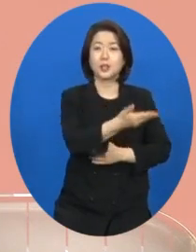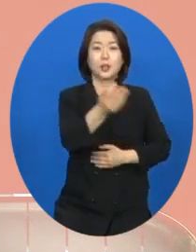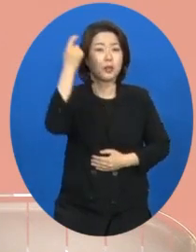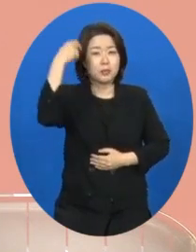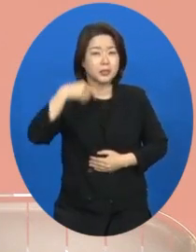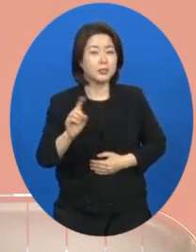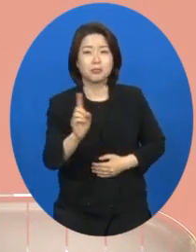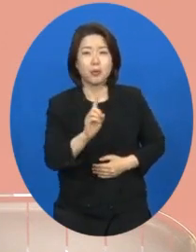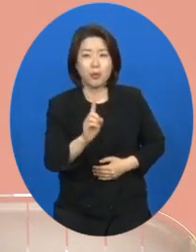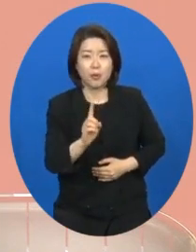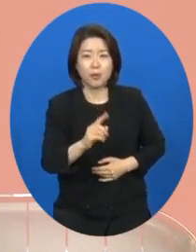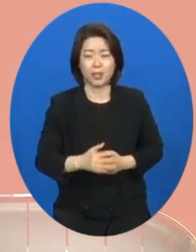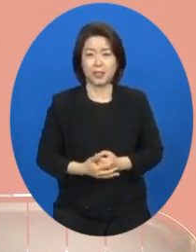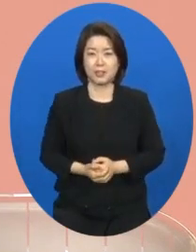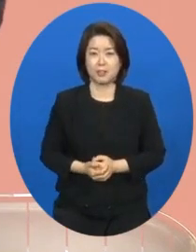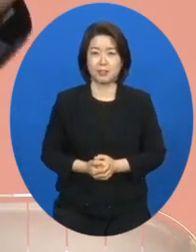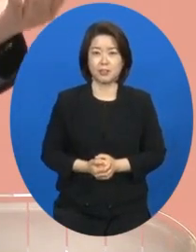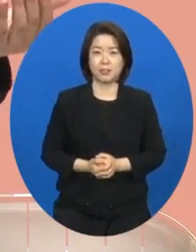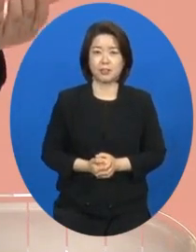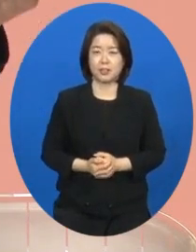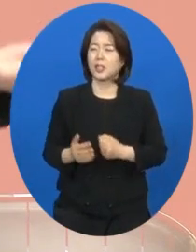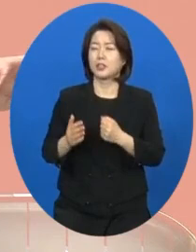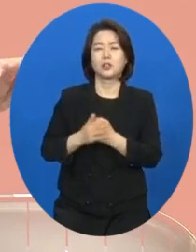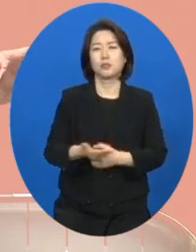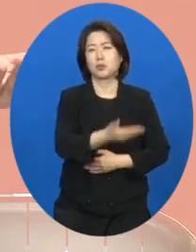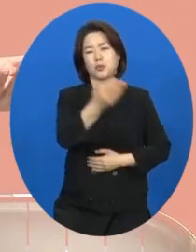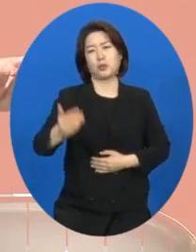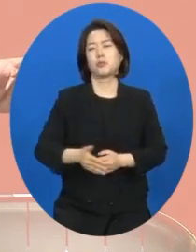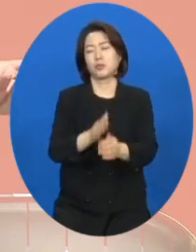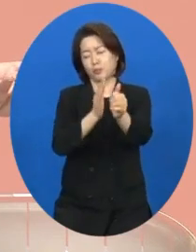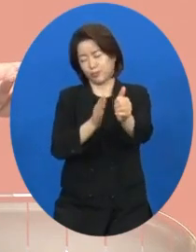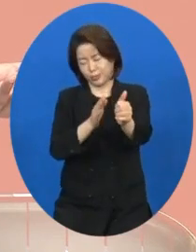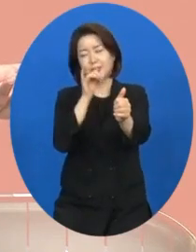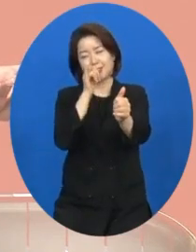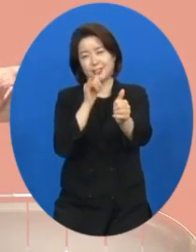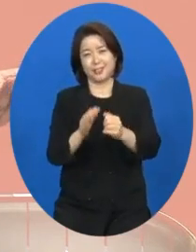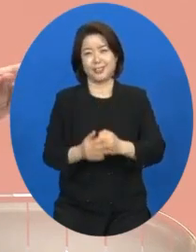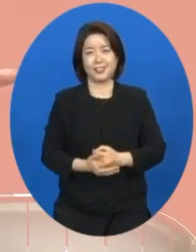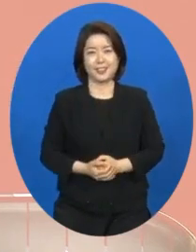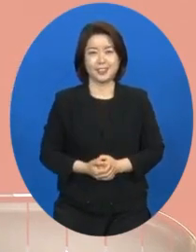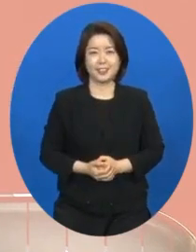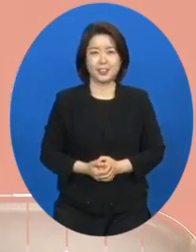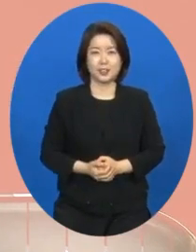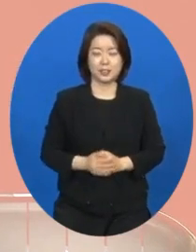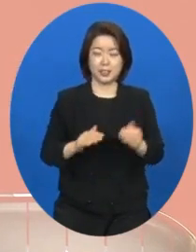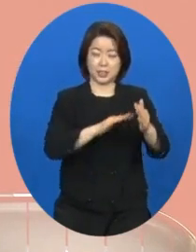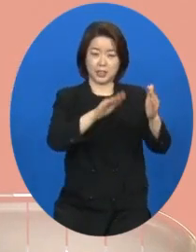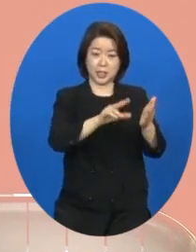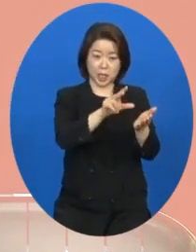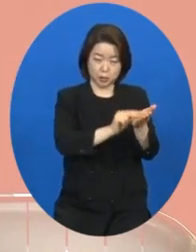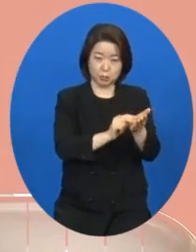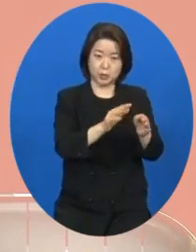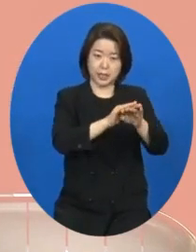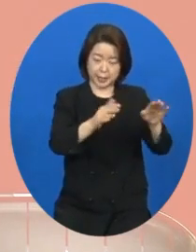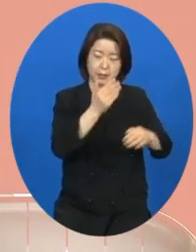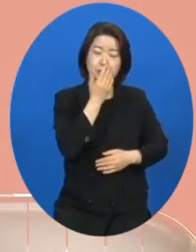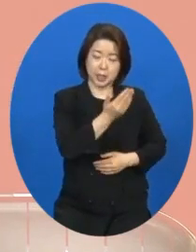느낌이세요? 그래서 여러분들에게 권해드리는 거예요. 가정 문제 해결될 수